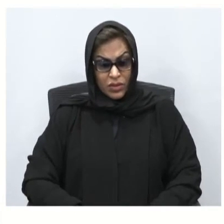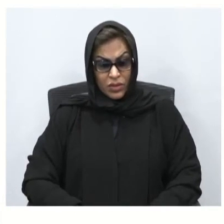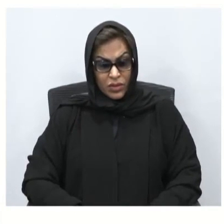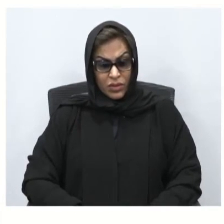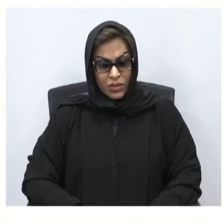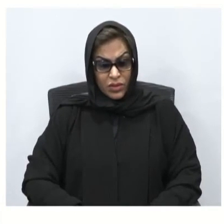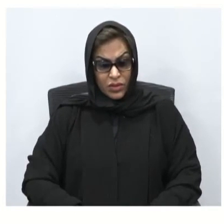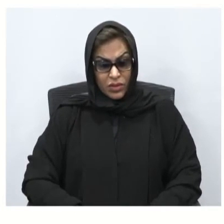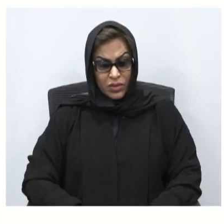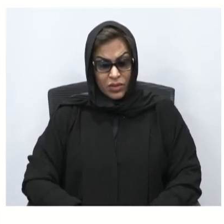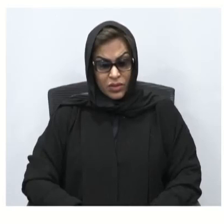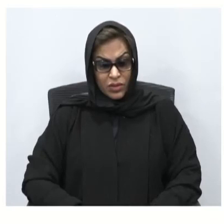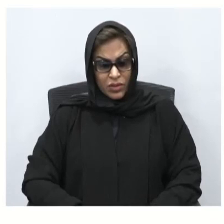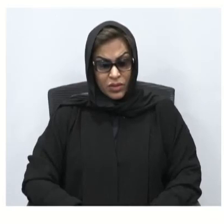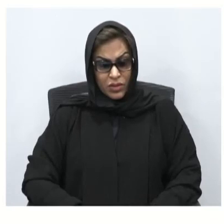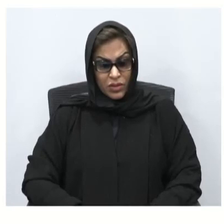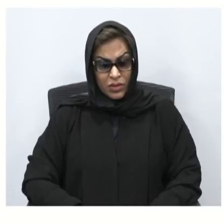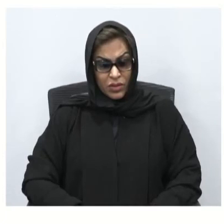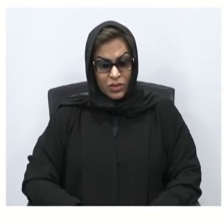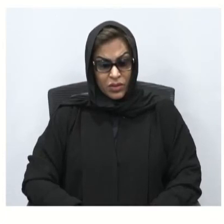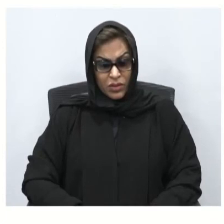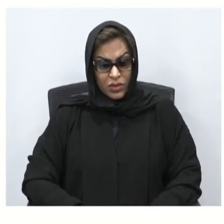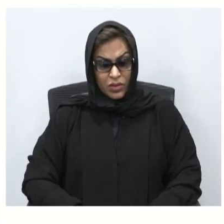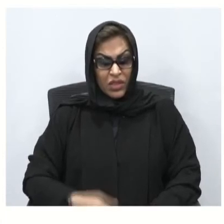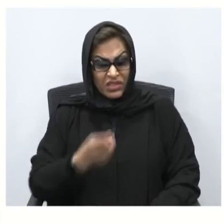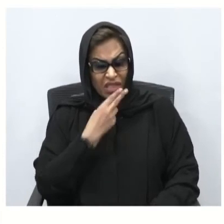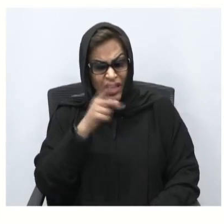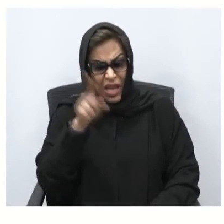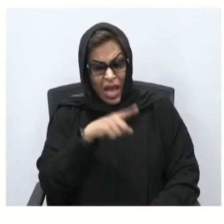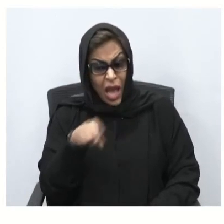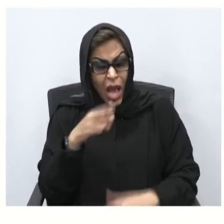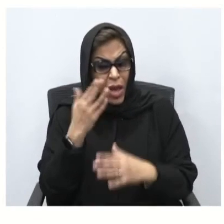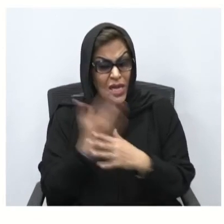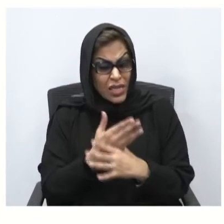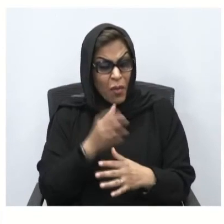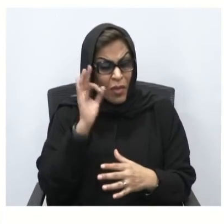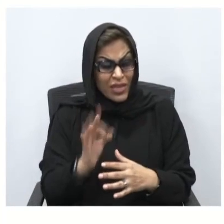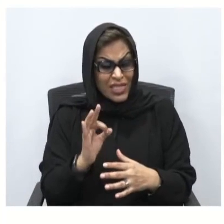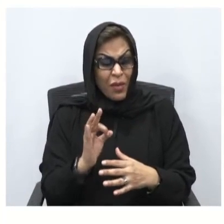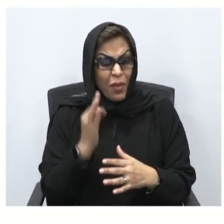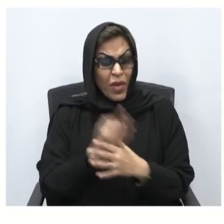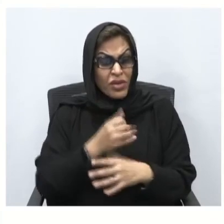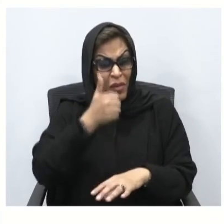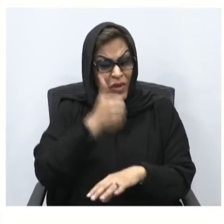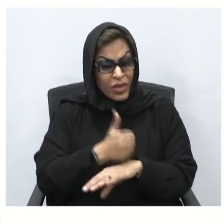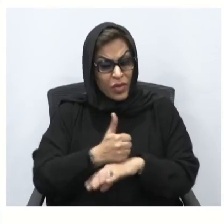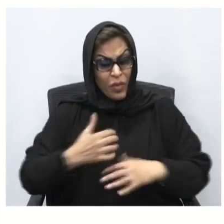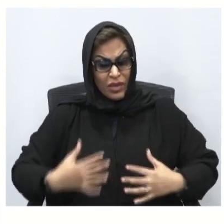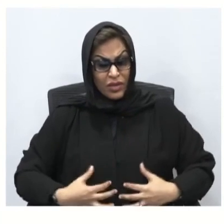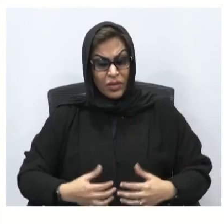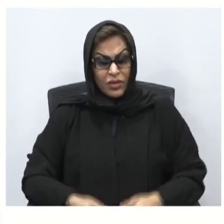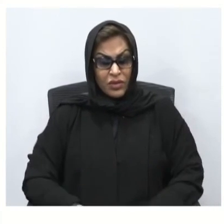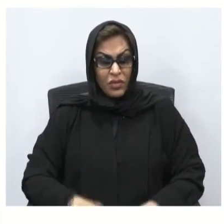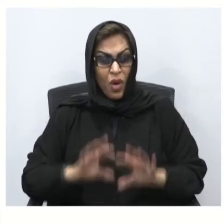باصابه السرطان لذا يعتبر التدخين اهم مسببات امراض الجهاز التنفسي